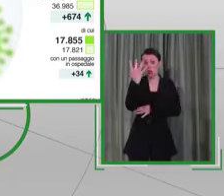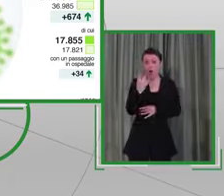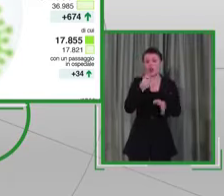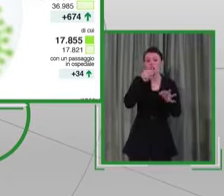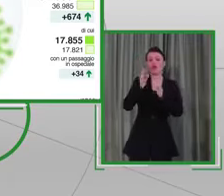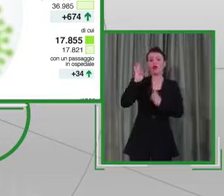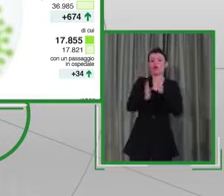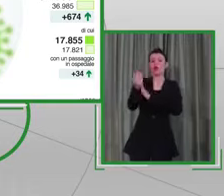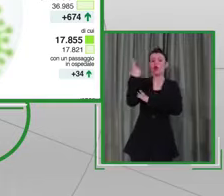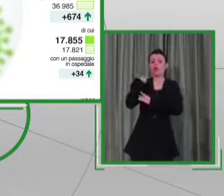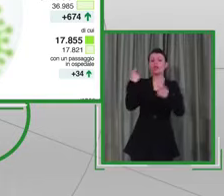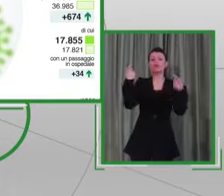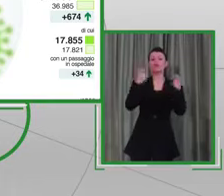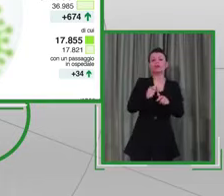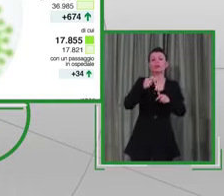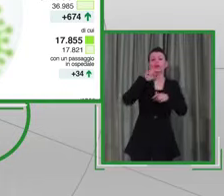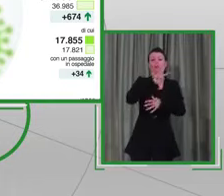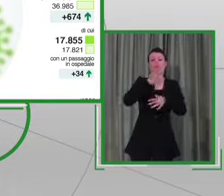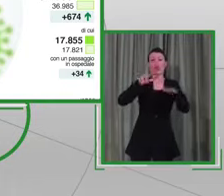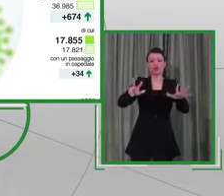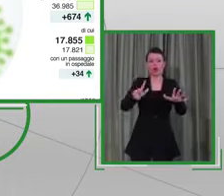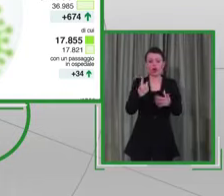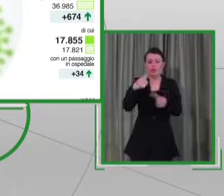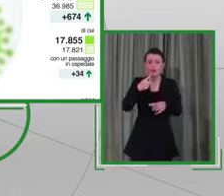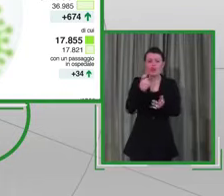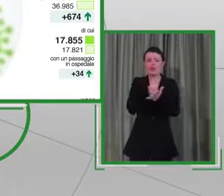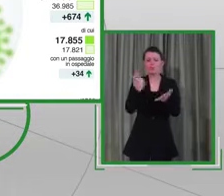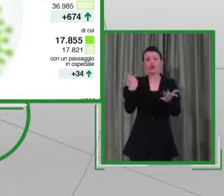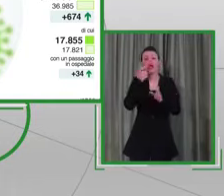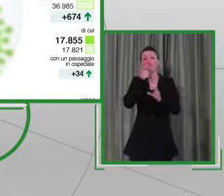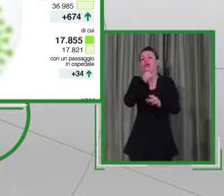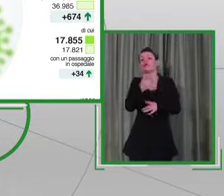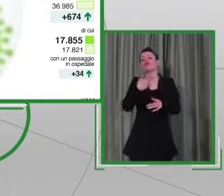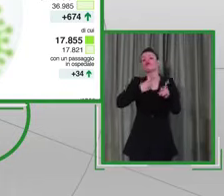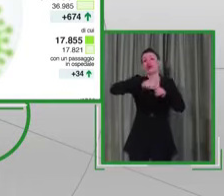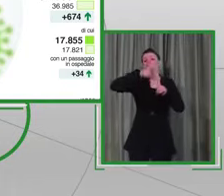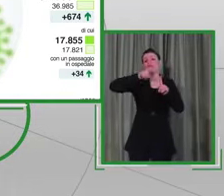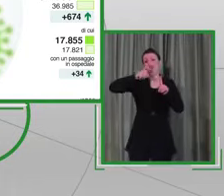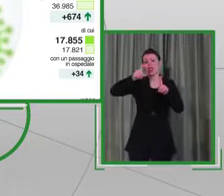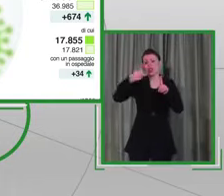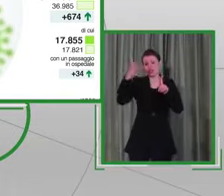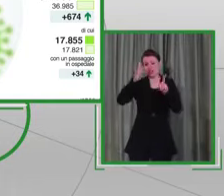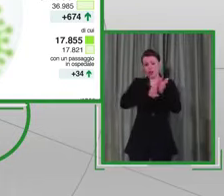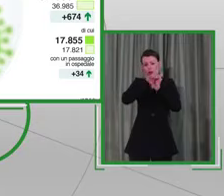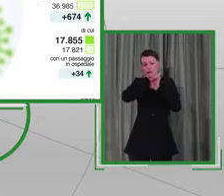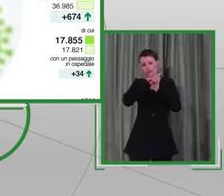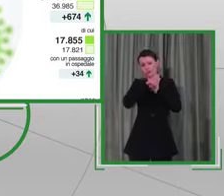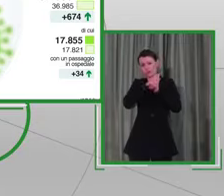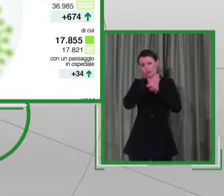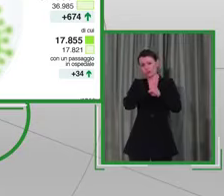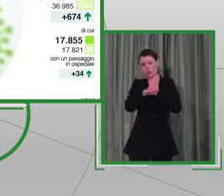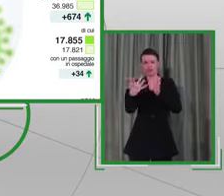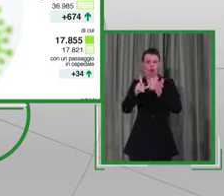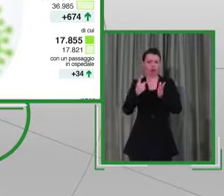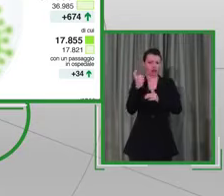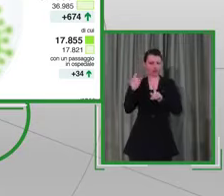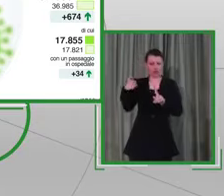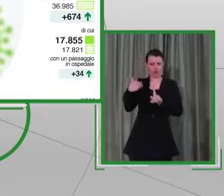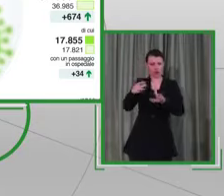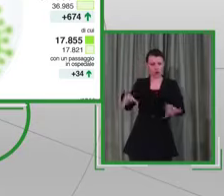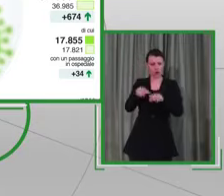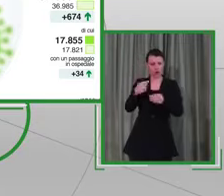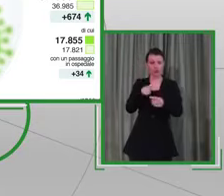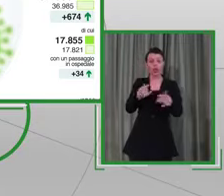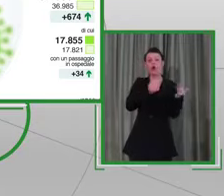in quanto quanto sotto sottoline un trend in diminuzione ormai in atto da diversi giorni i dimessi siamo quasi